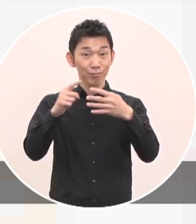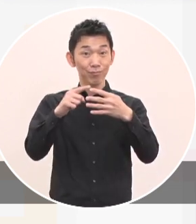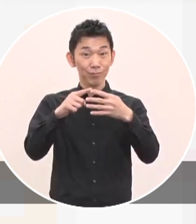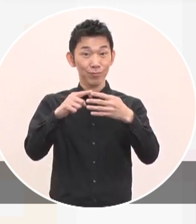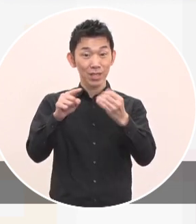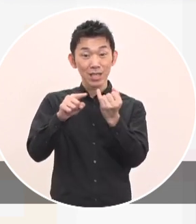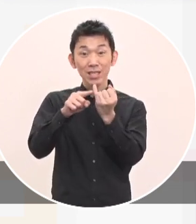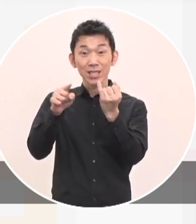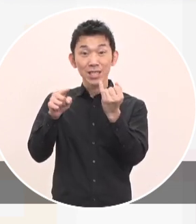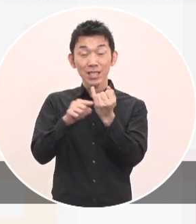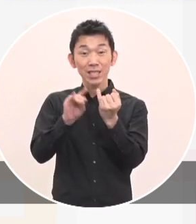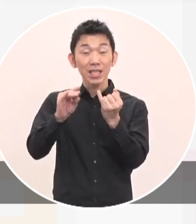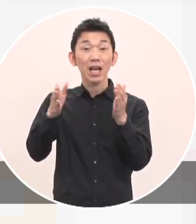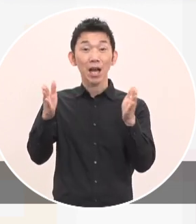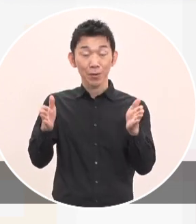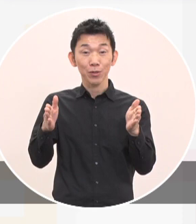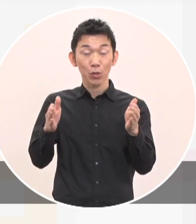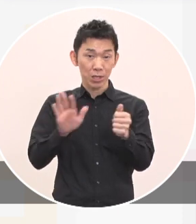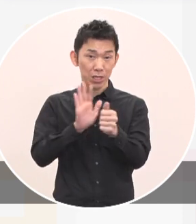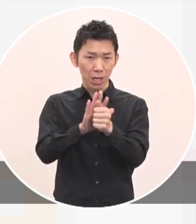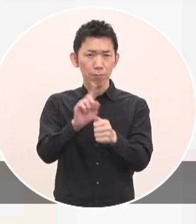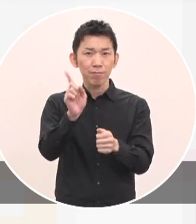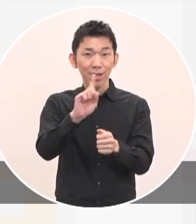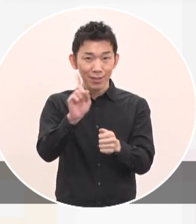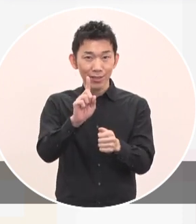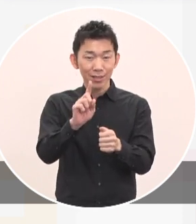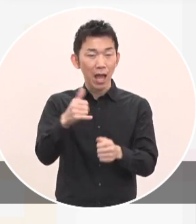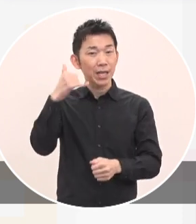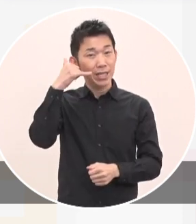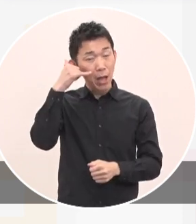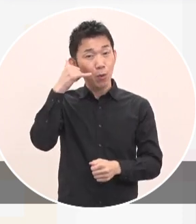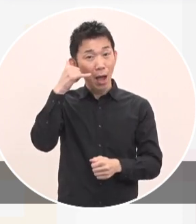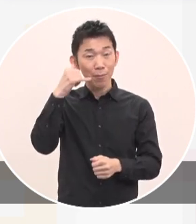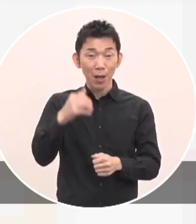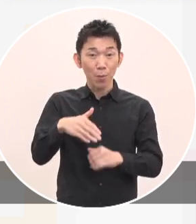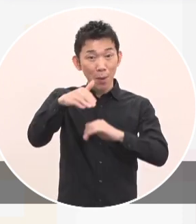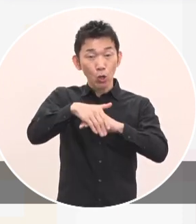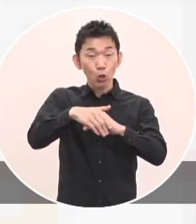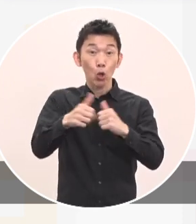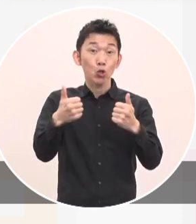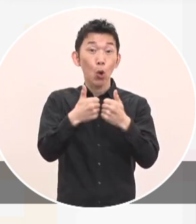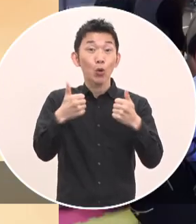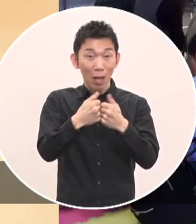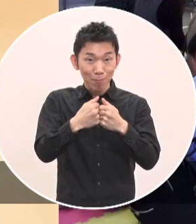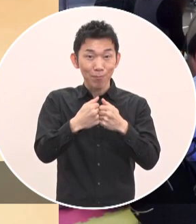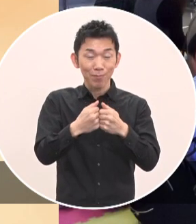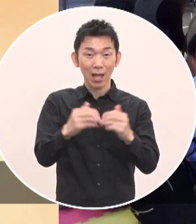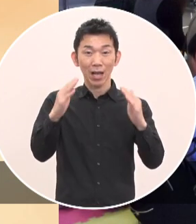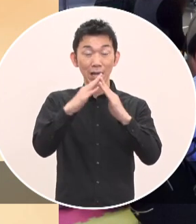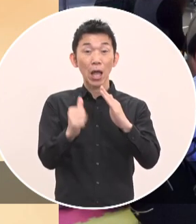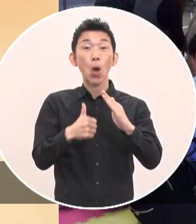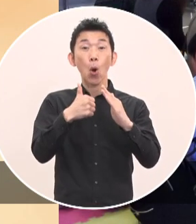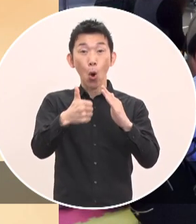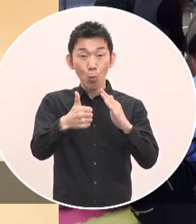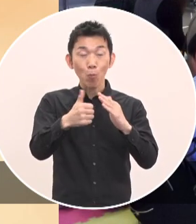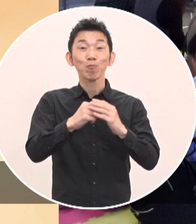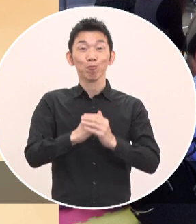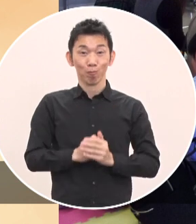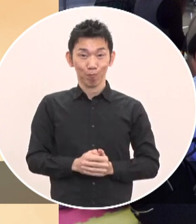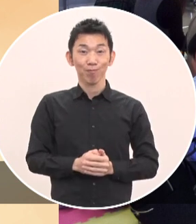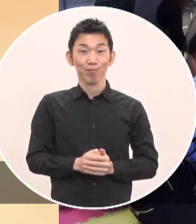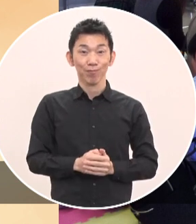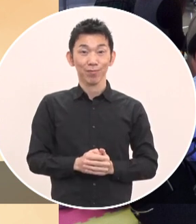まず妊娠中の方への支援としては電話や窓口での相談家庭訪問のほかに